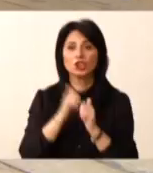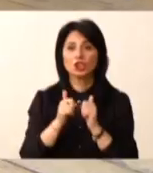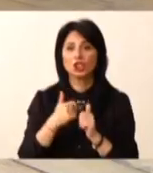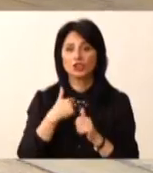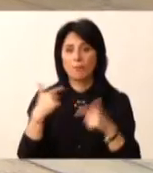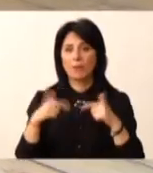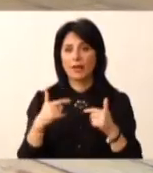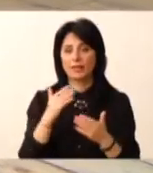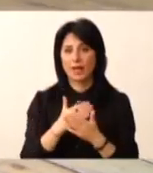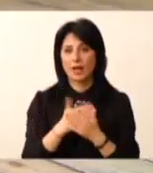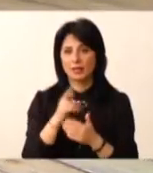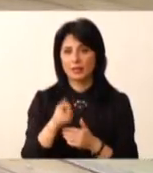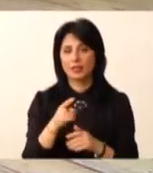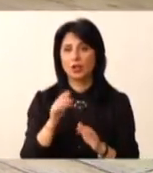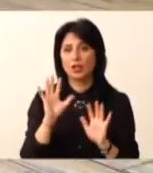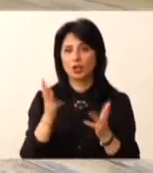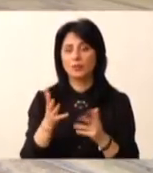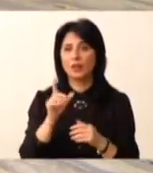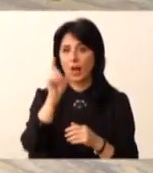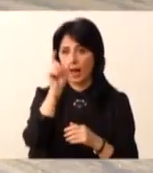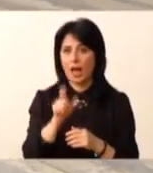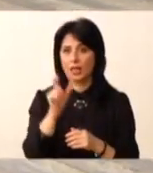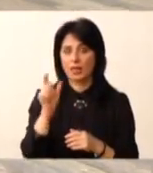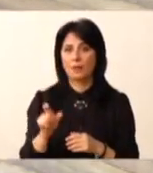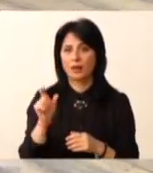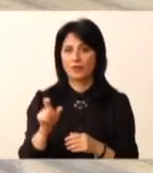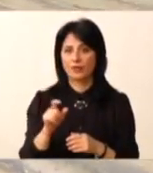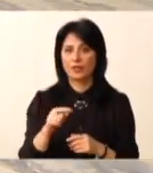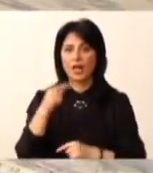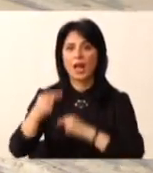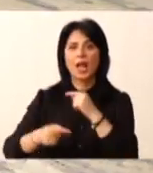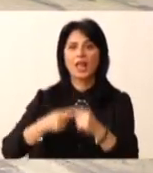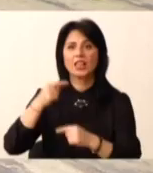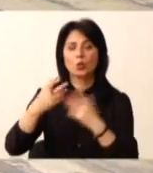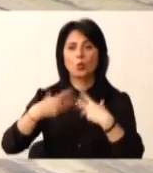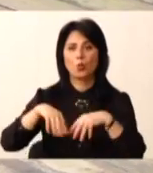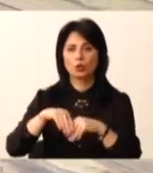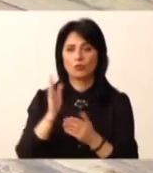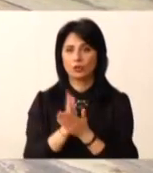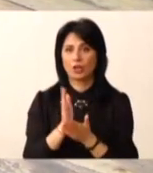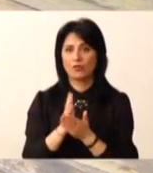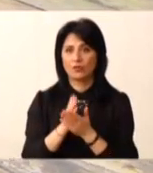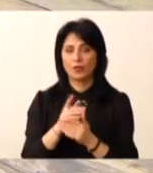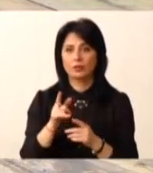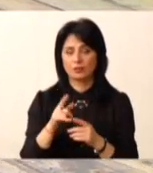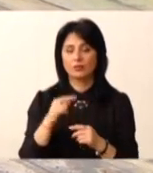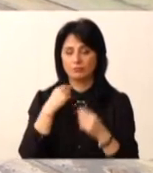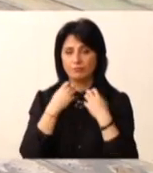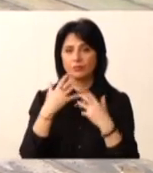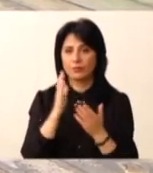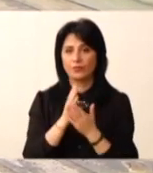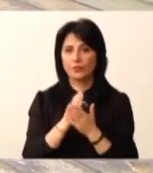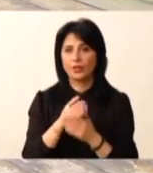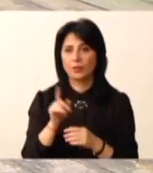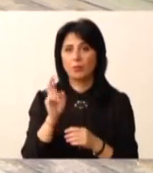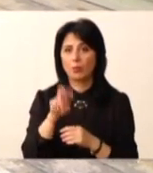ჩვენს პრაქტიკაში ისეთი შემთხვევები, როდესაც ადამიანებს გენეტიკურად ოჯახში აქვთ აუტოიმუნური თიროიდიტი